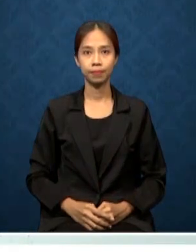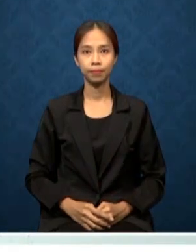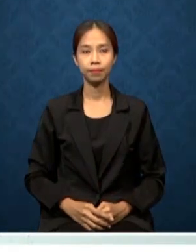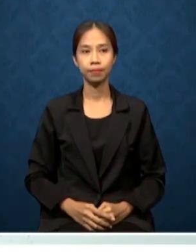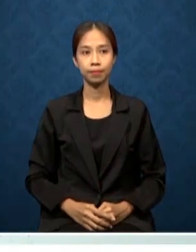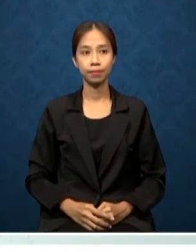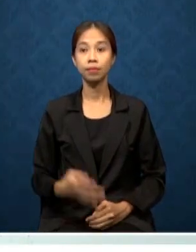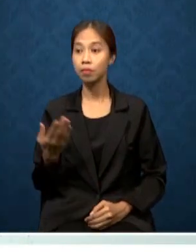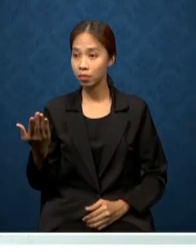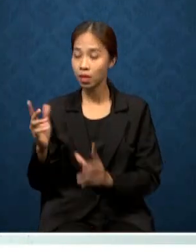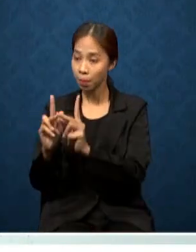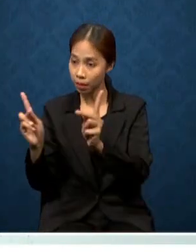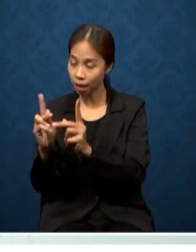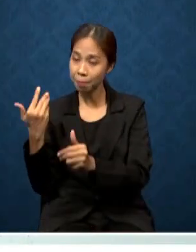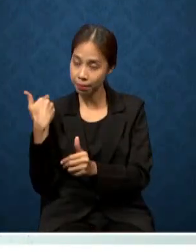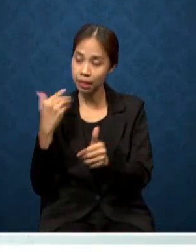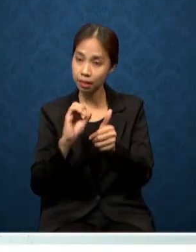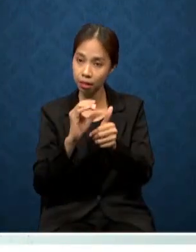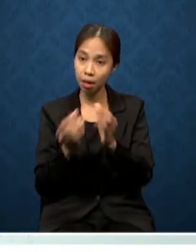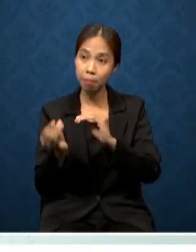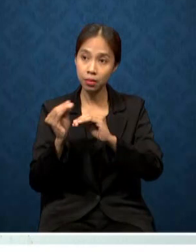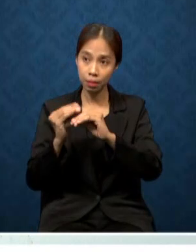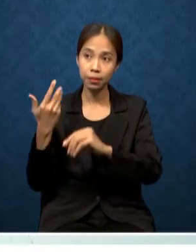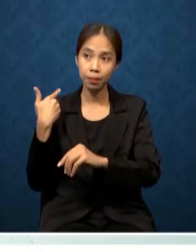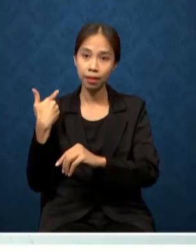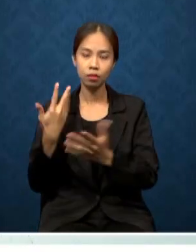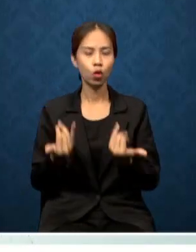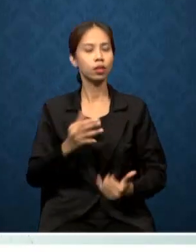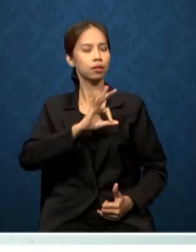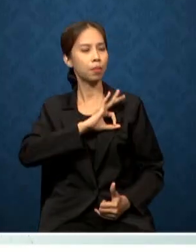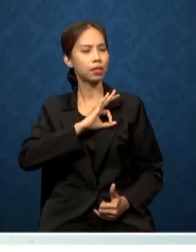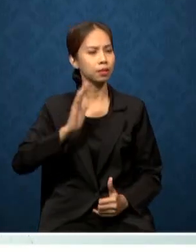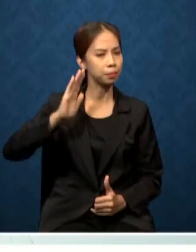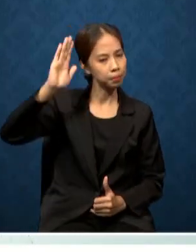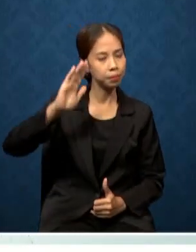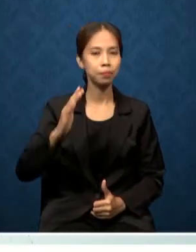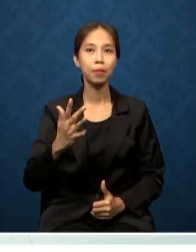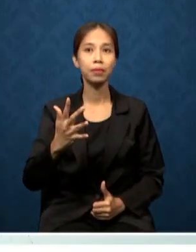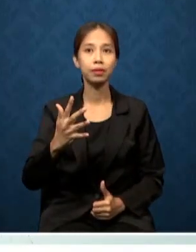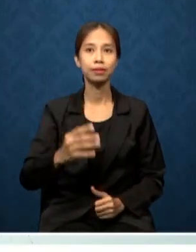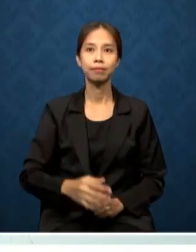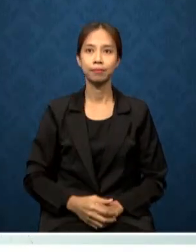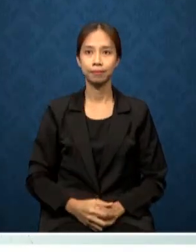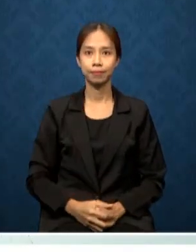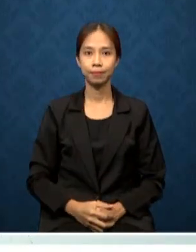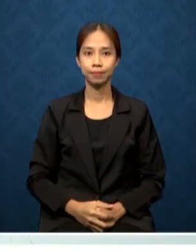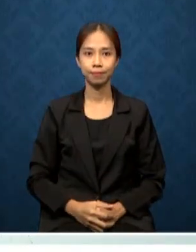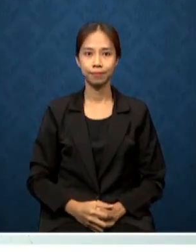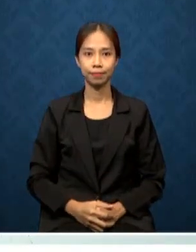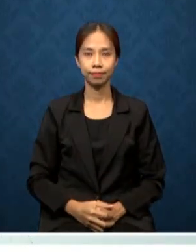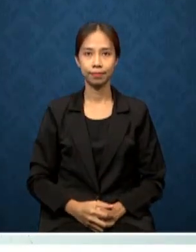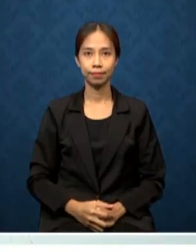ทางการไม่กาลมีอะไรเพิ่มเติมไหมครับเมื่อสมาชิกไม่มีผู้ประสงค์อภิปราย